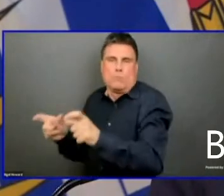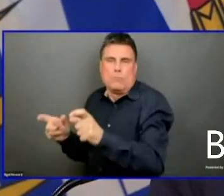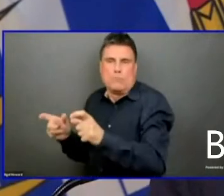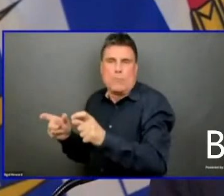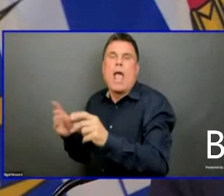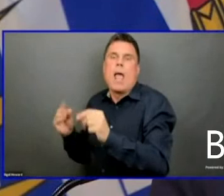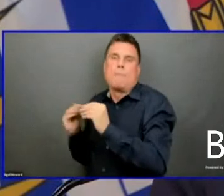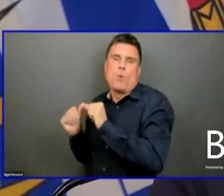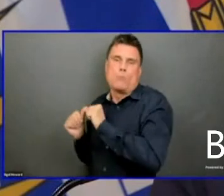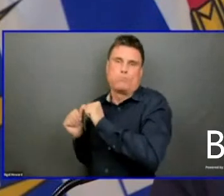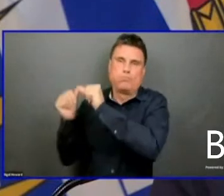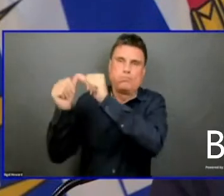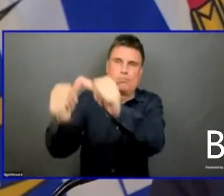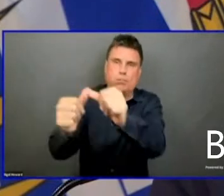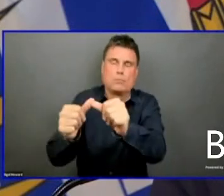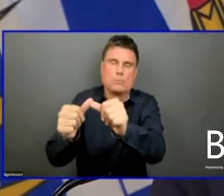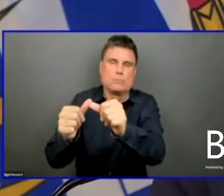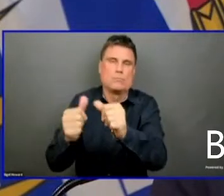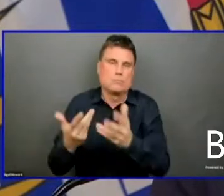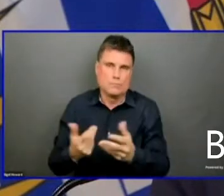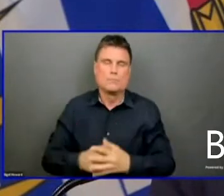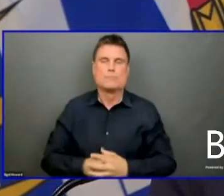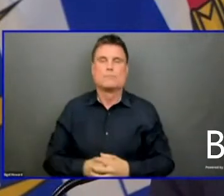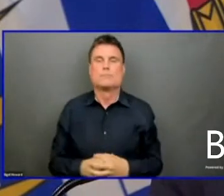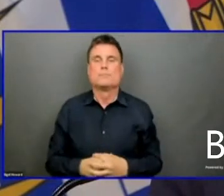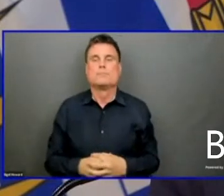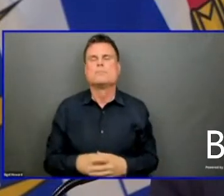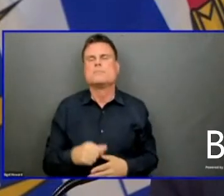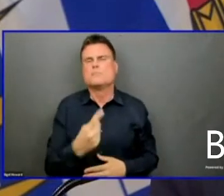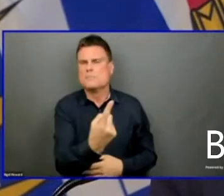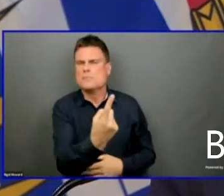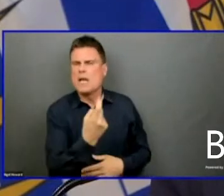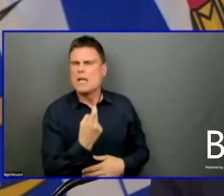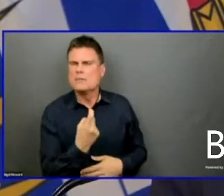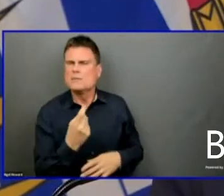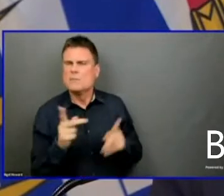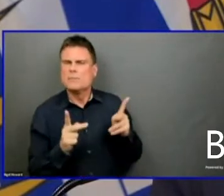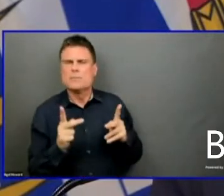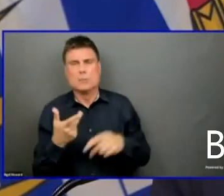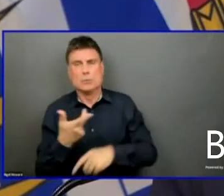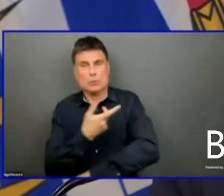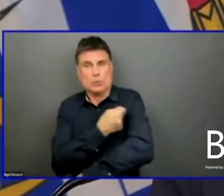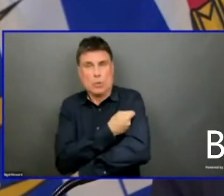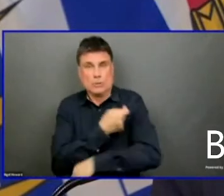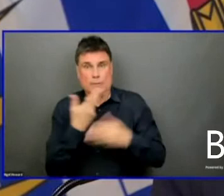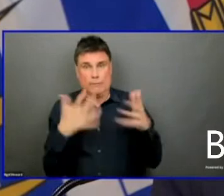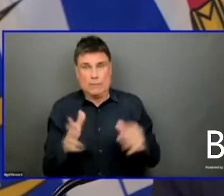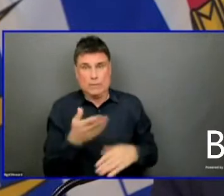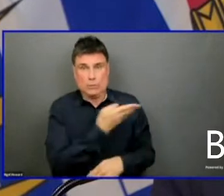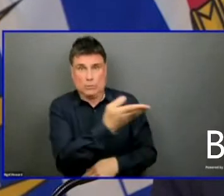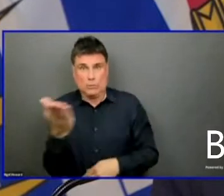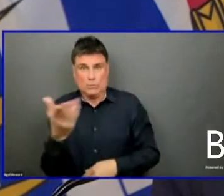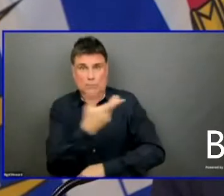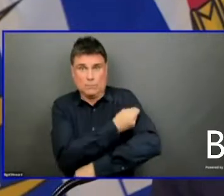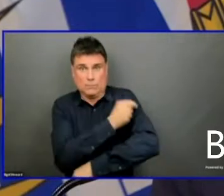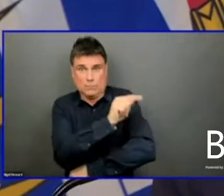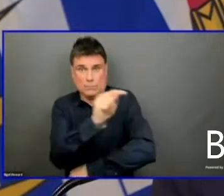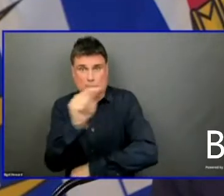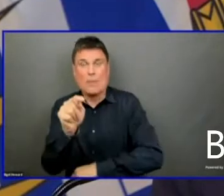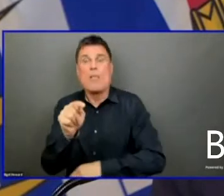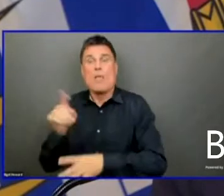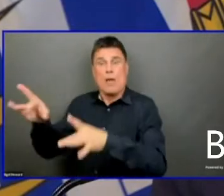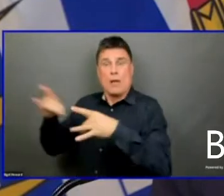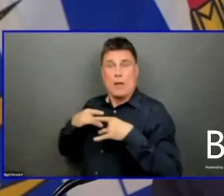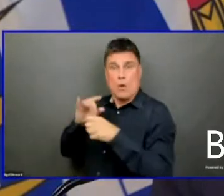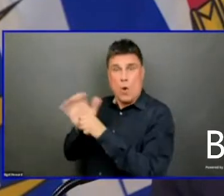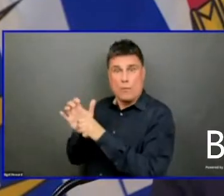例、400几例这个都是很小的。 Immunized and developed COVID afterwards, but I have